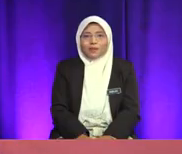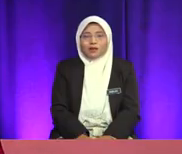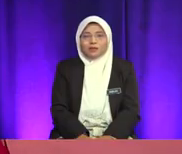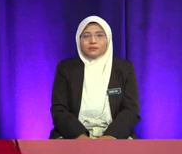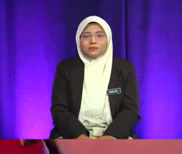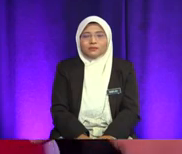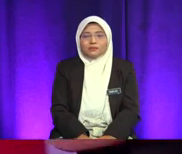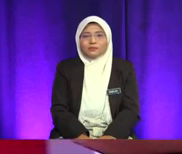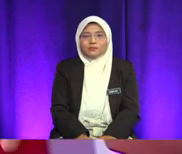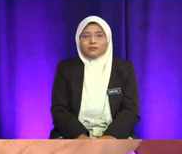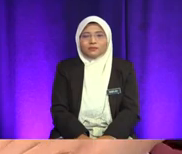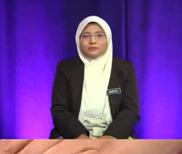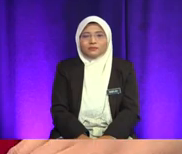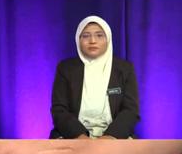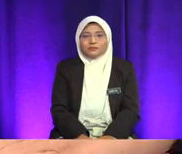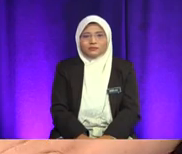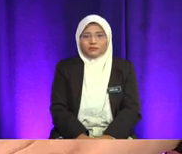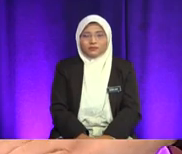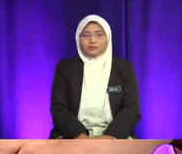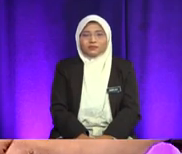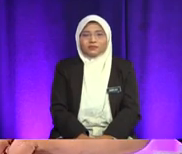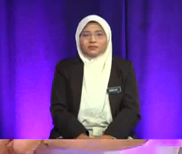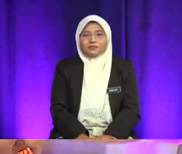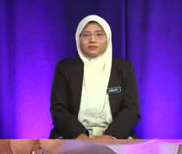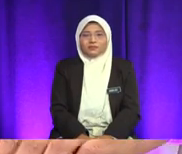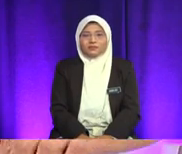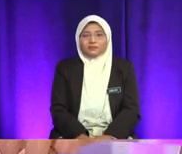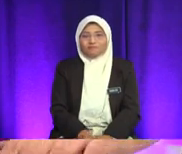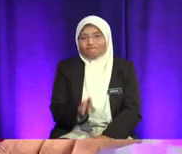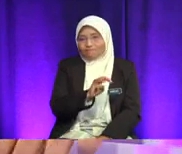dapat dua ganjaran ya